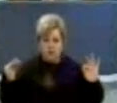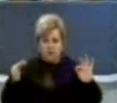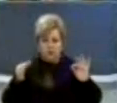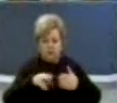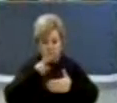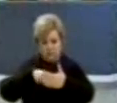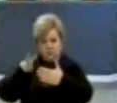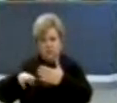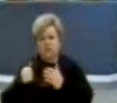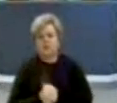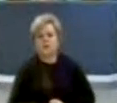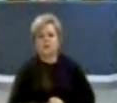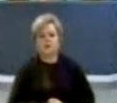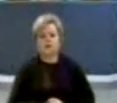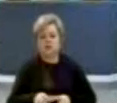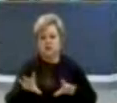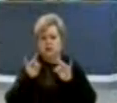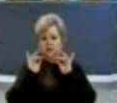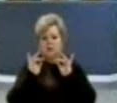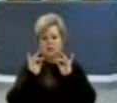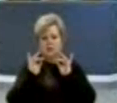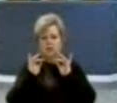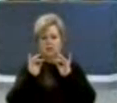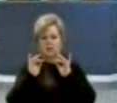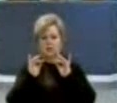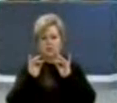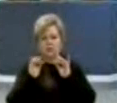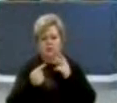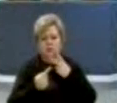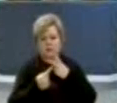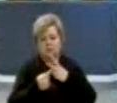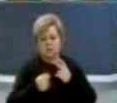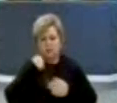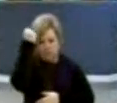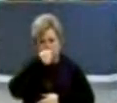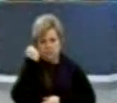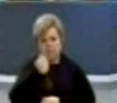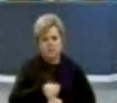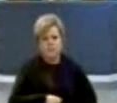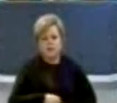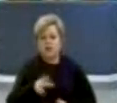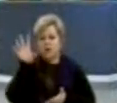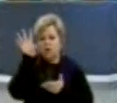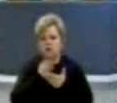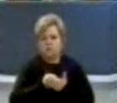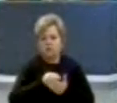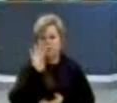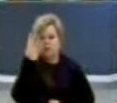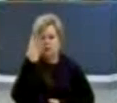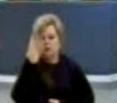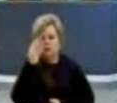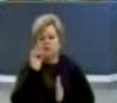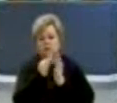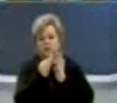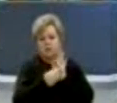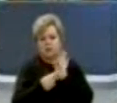prej versioneve të së cilës është nxjerrur nëpër mediat e Republikës së Kosovës, e cila i përmbledh 14 pika. Dhe natyrisht